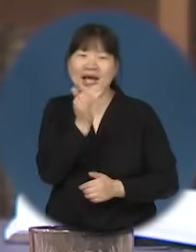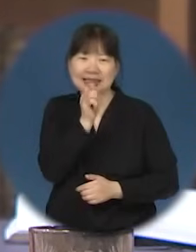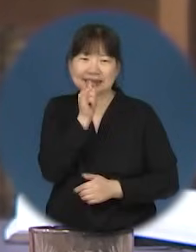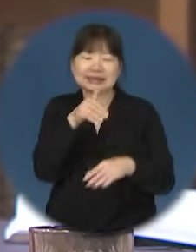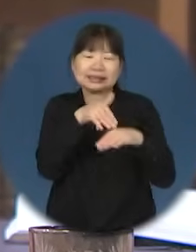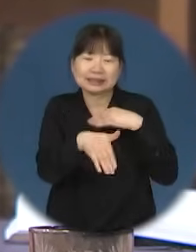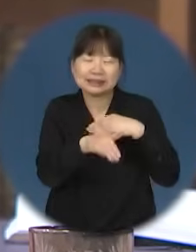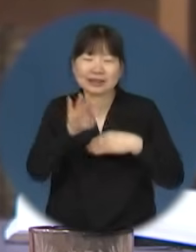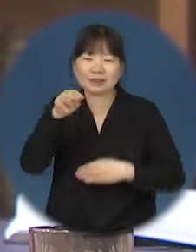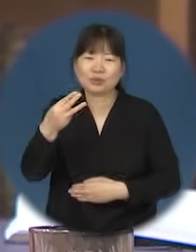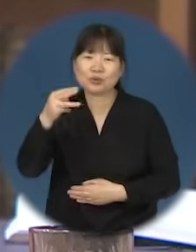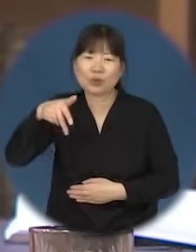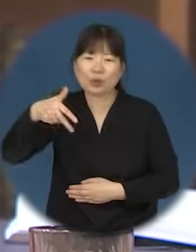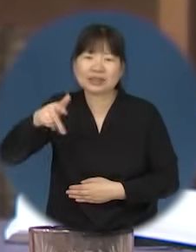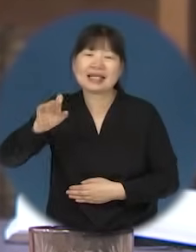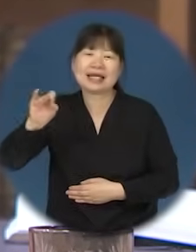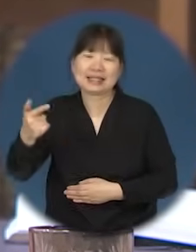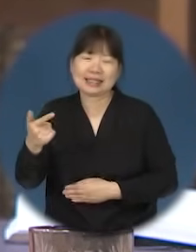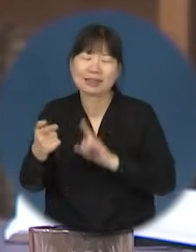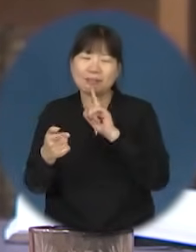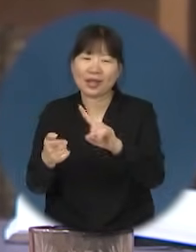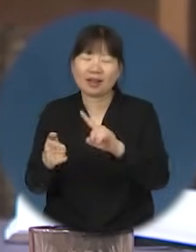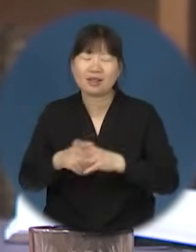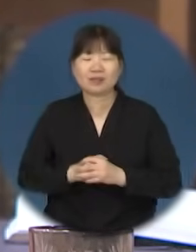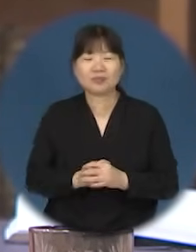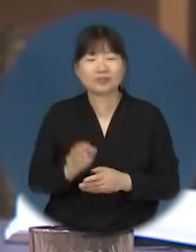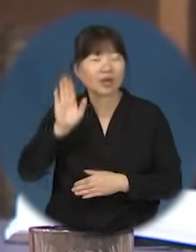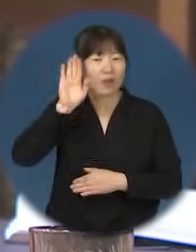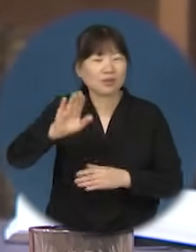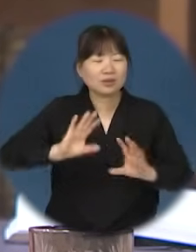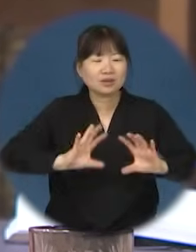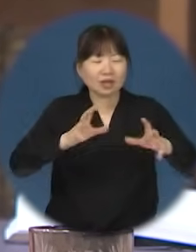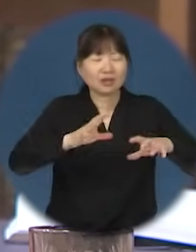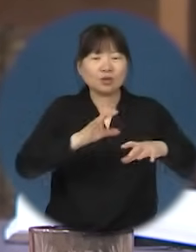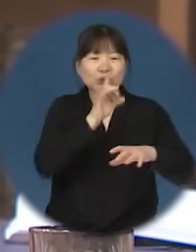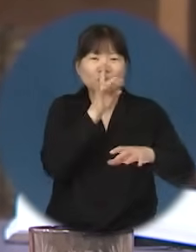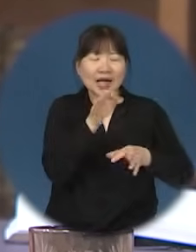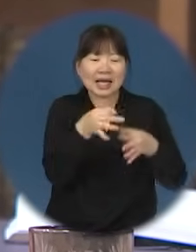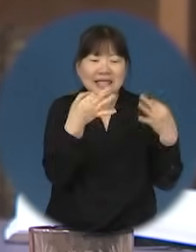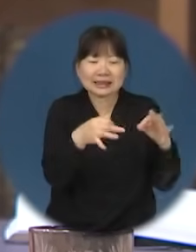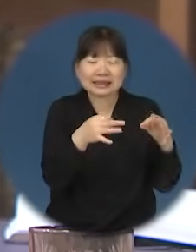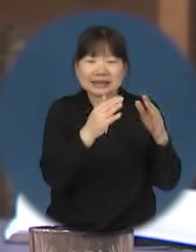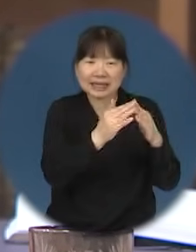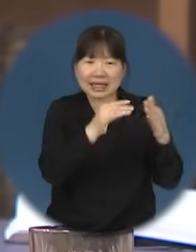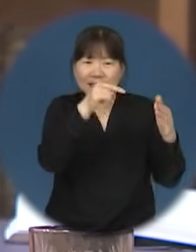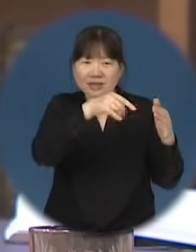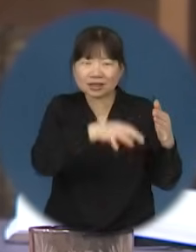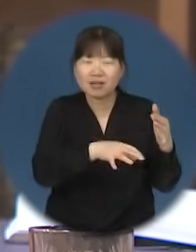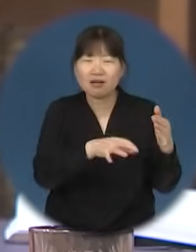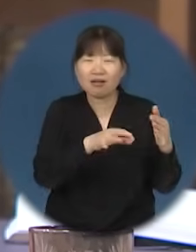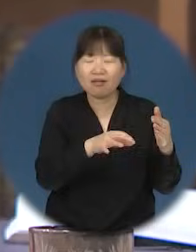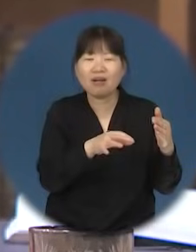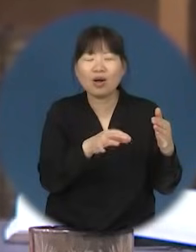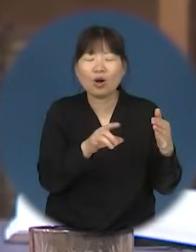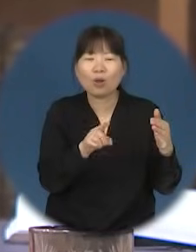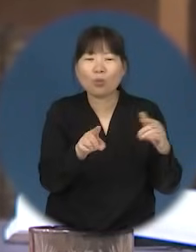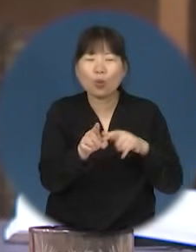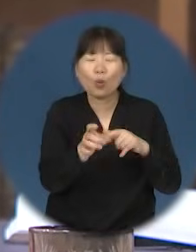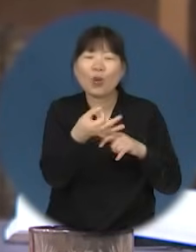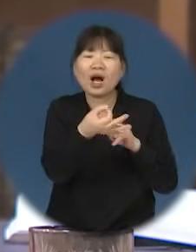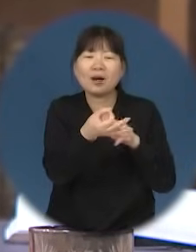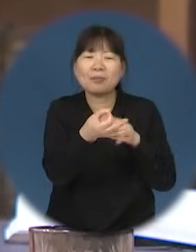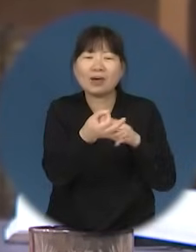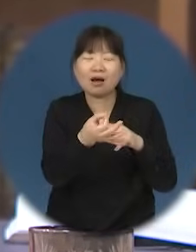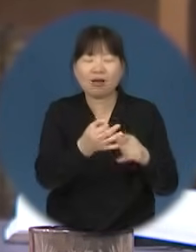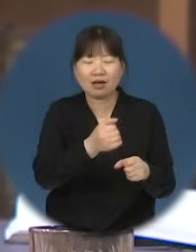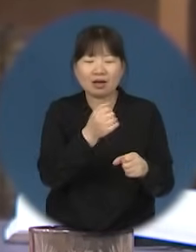네. 근데 앞으로 그렇게 되면 세계 각국의 무슨 중앙은행에서 뭐 인플레이션 고려해서 화폐